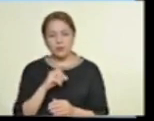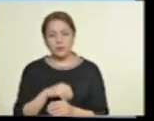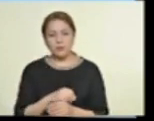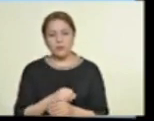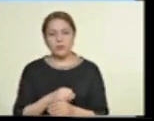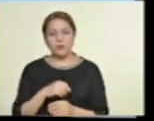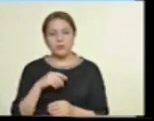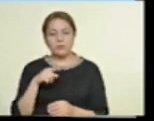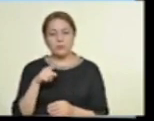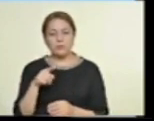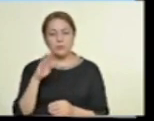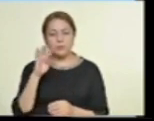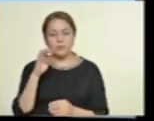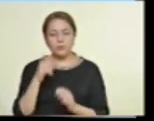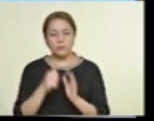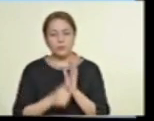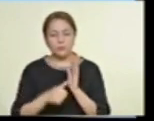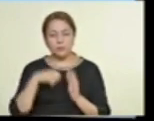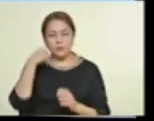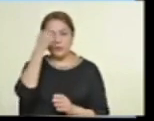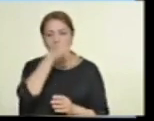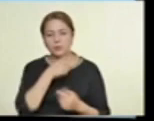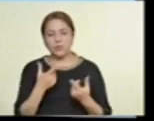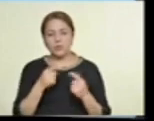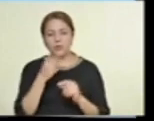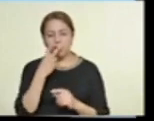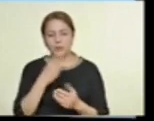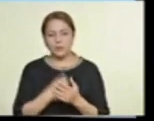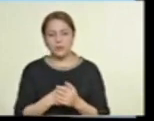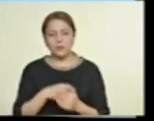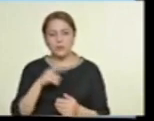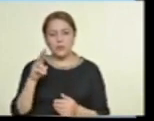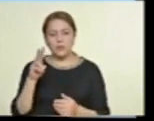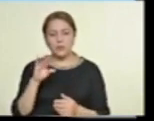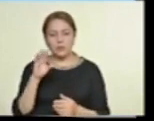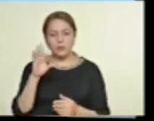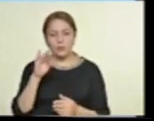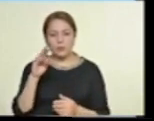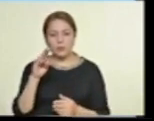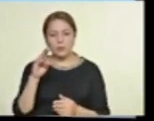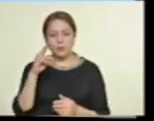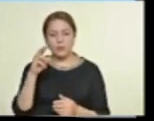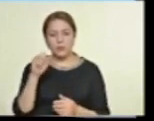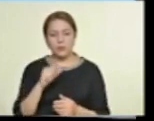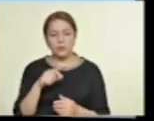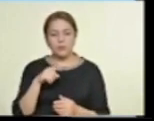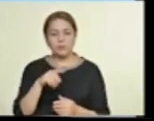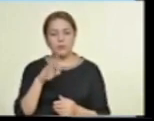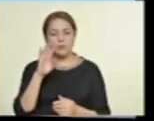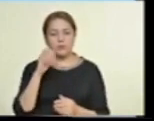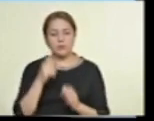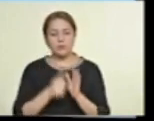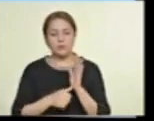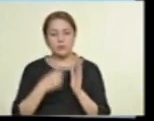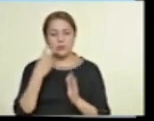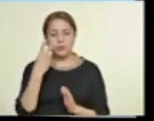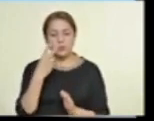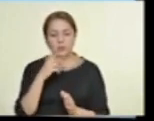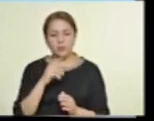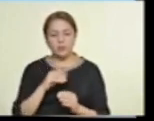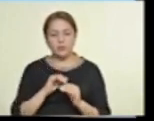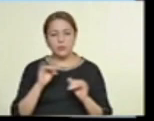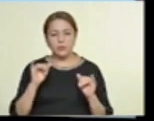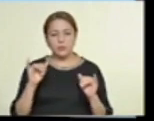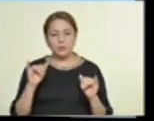ise 1460 yılda, Lyon şehrinde ise 1462 yılda tashkil topgan ekan.